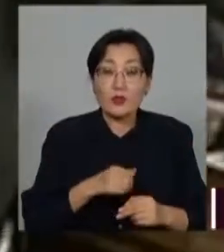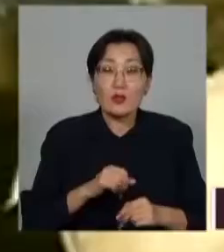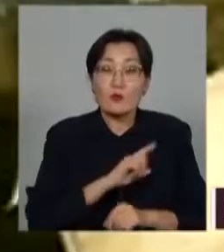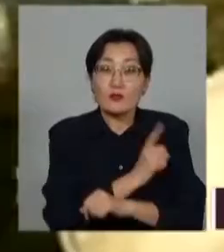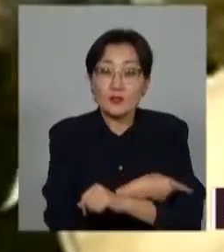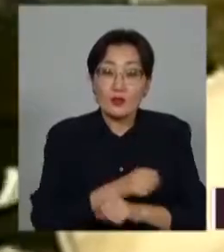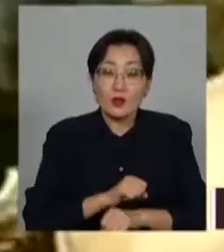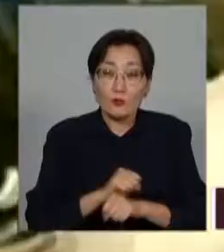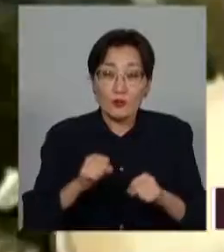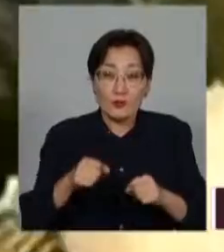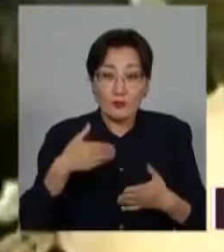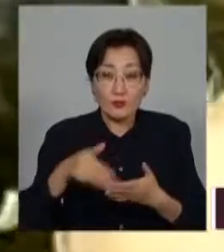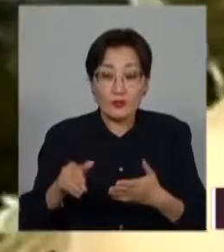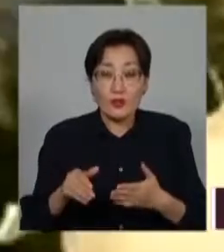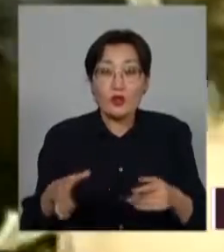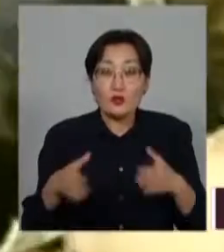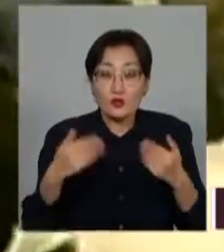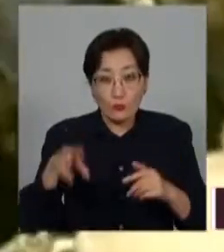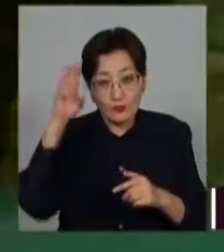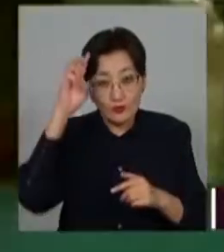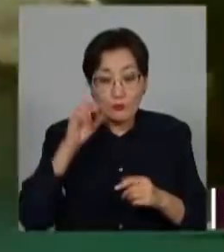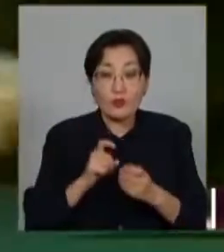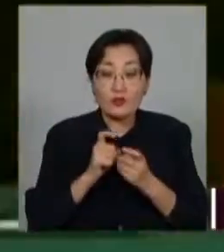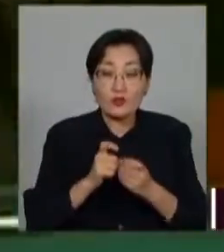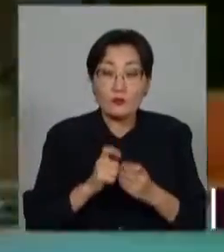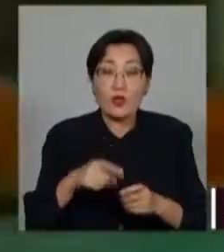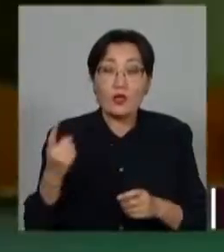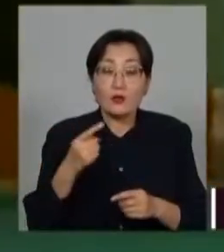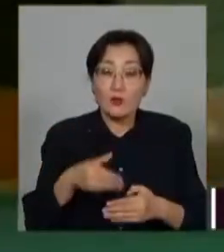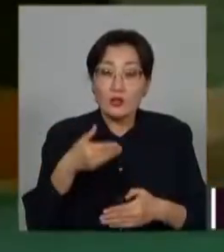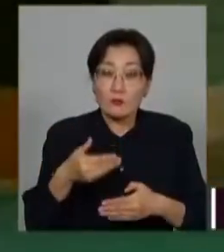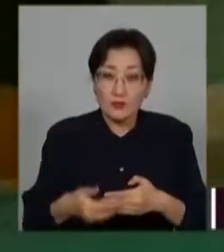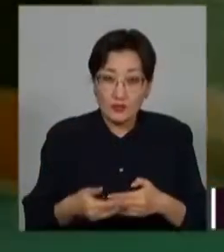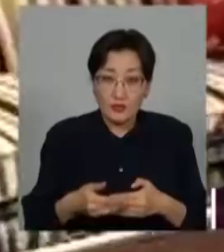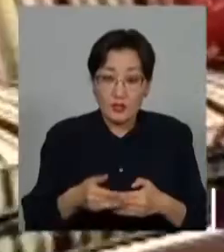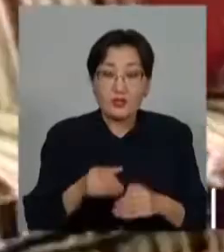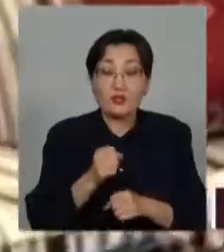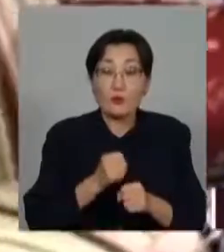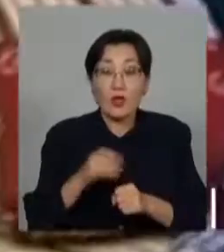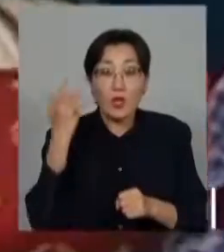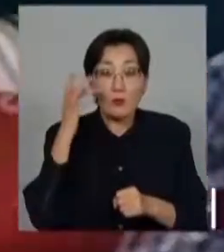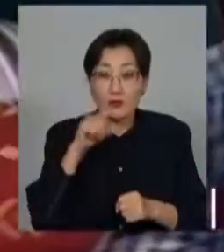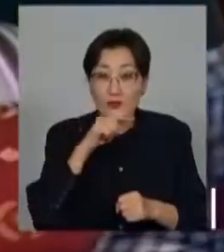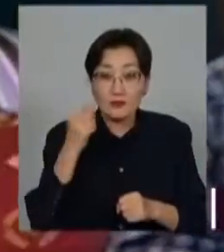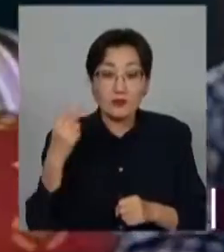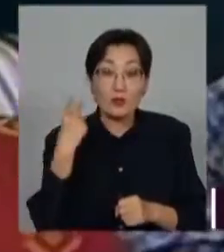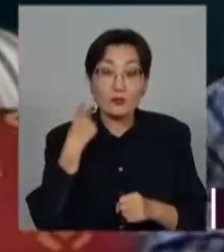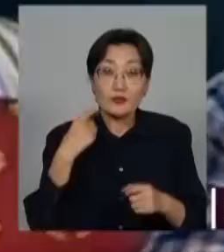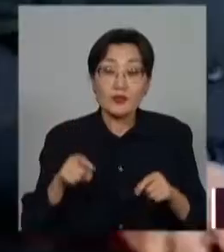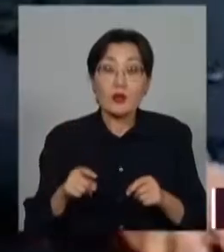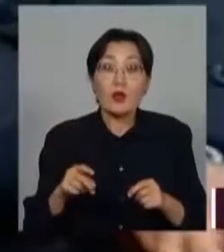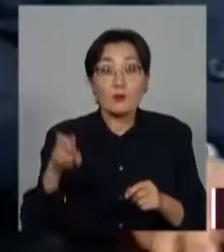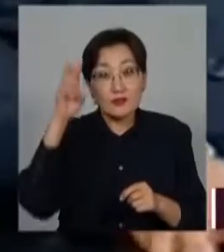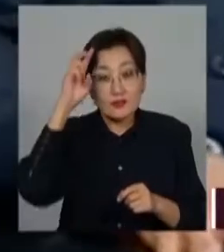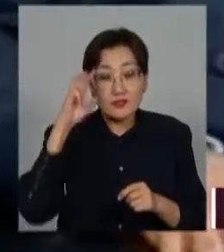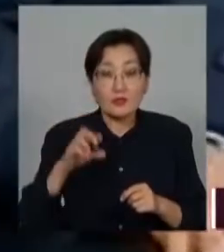бас тартып, ядролық қаруы жоқ ел ретінде зұлматпен күрестің алғашқы баспалдағын қалады. Осылайша АқШ, Ресей, Ұлыбритания сияқты